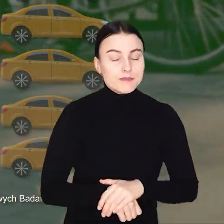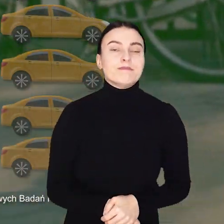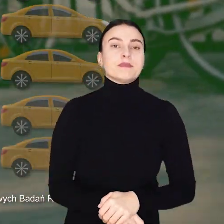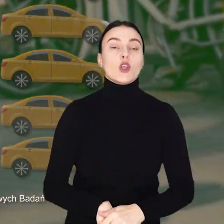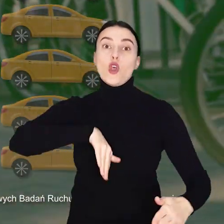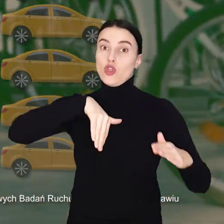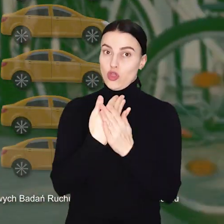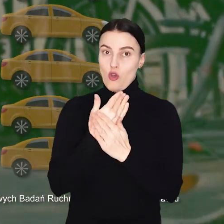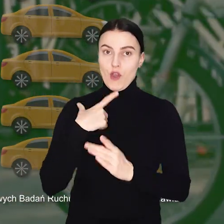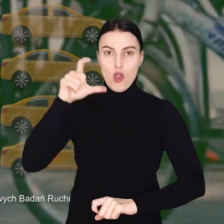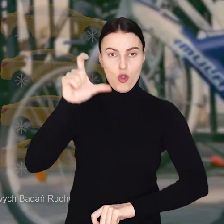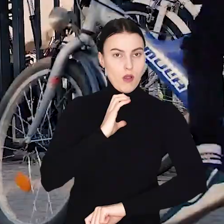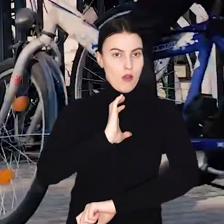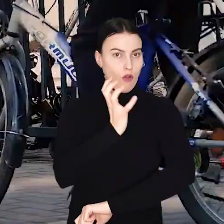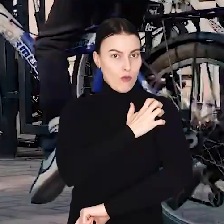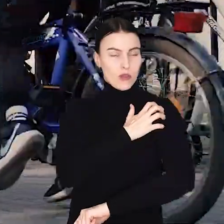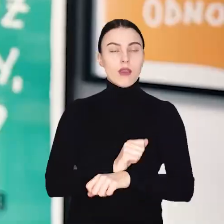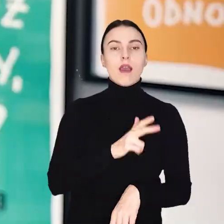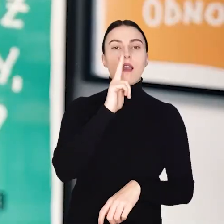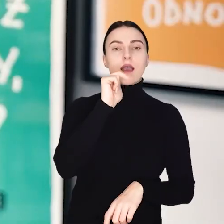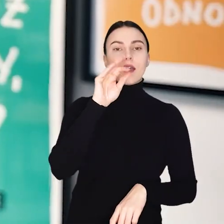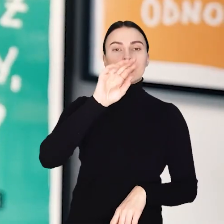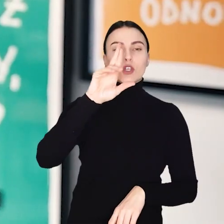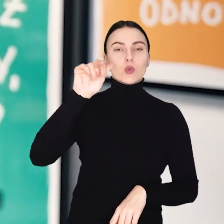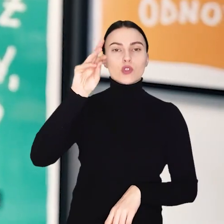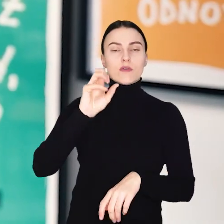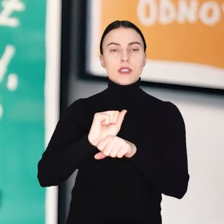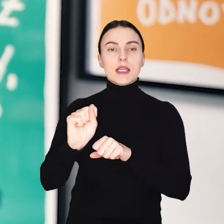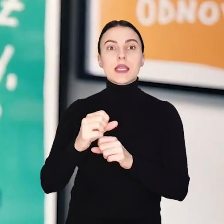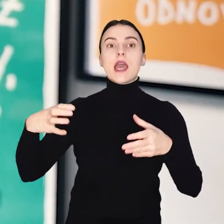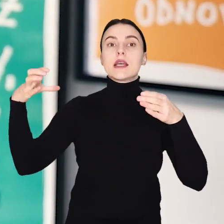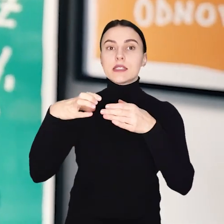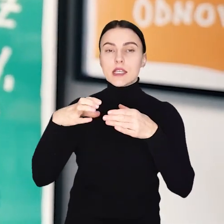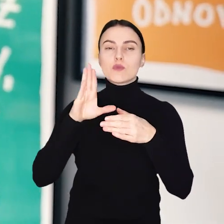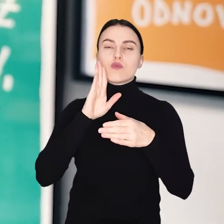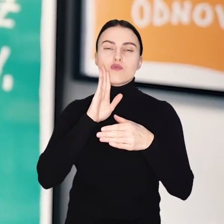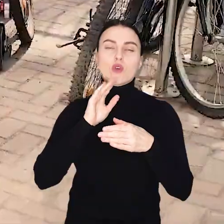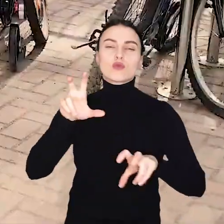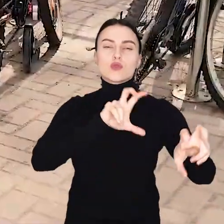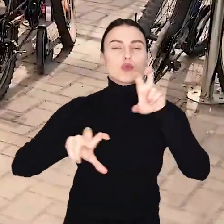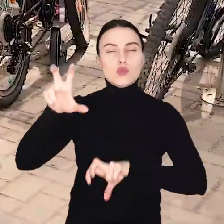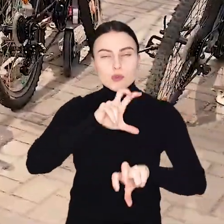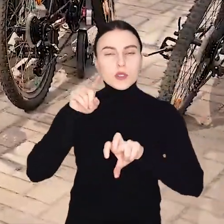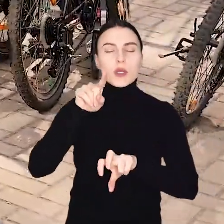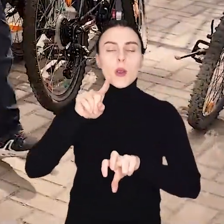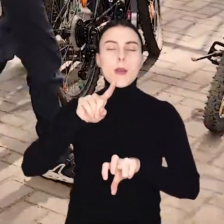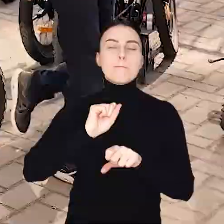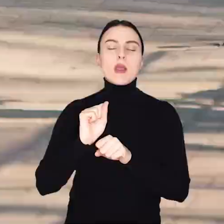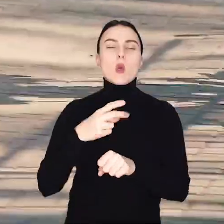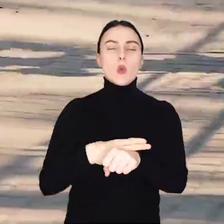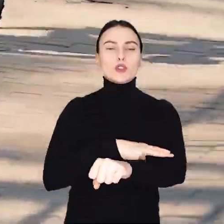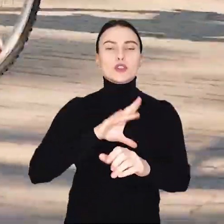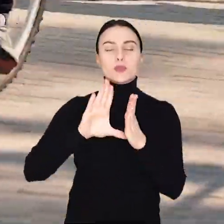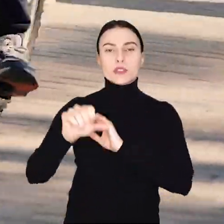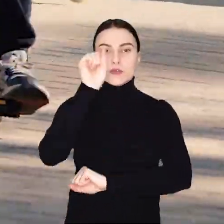na zmiany. Nową oficerką rowerową zostanie Katarzyna Kusowska z zespołu mobilnej aktywności w Urzędzie Miejskim Wrocławia,